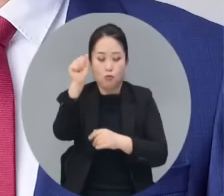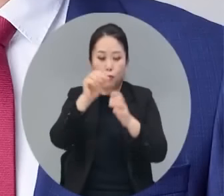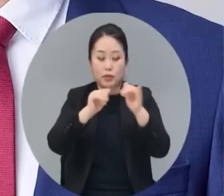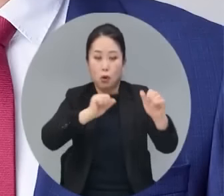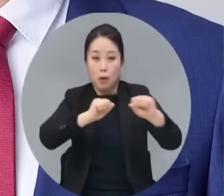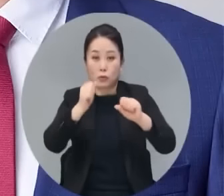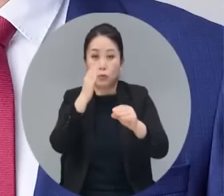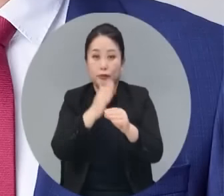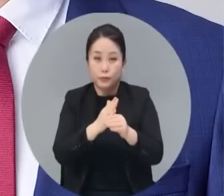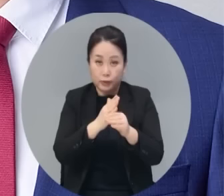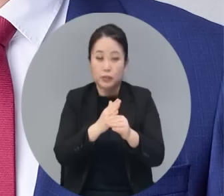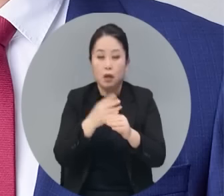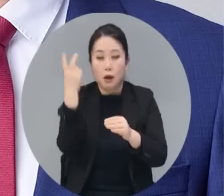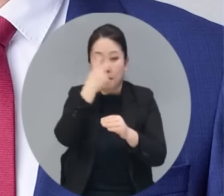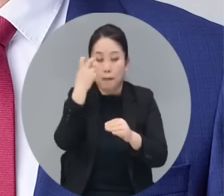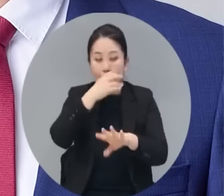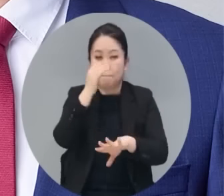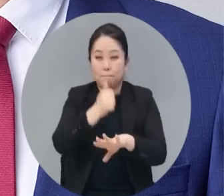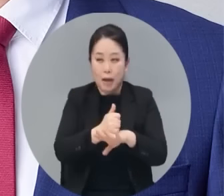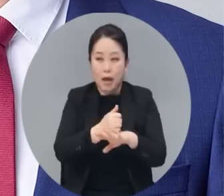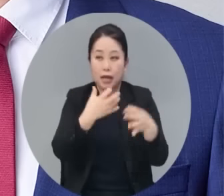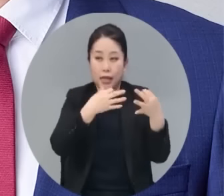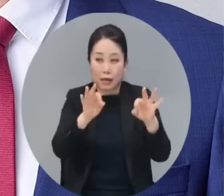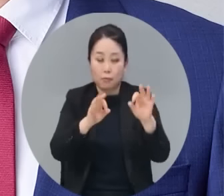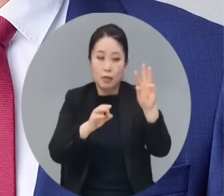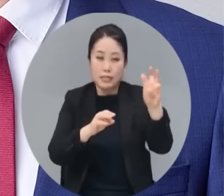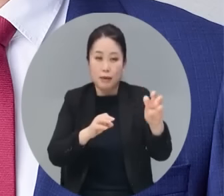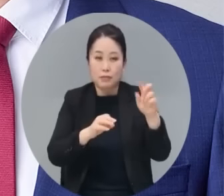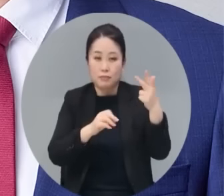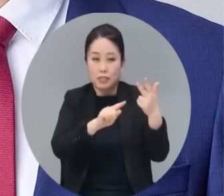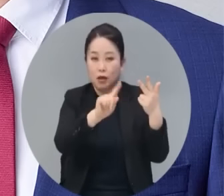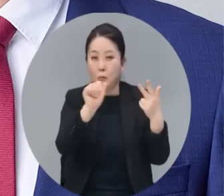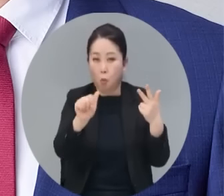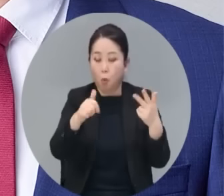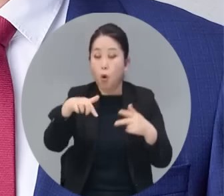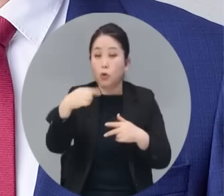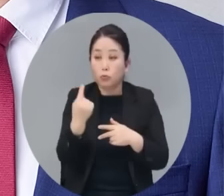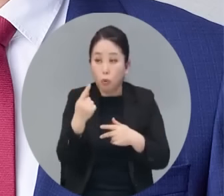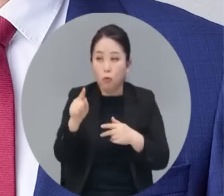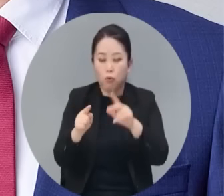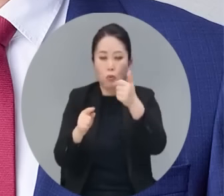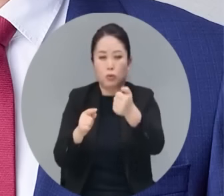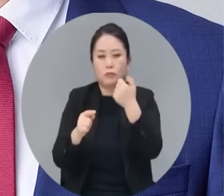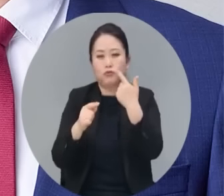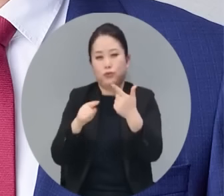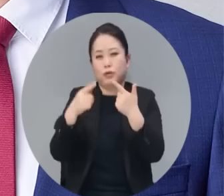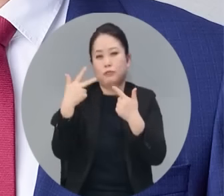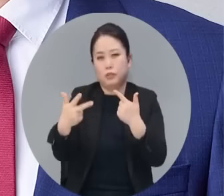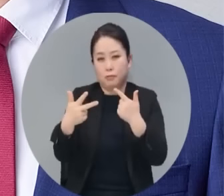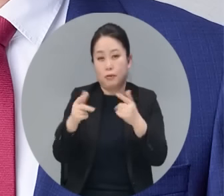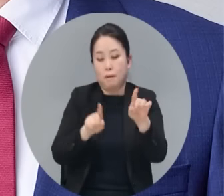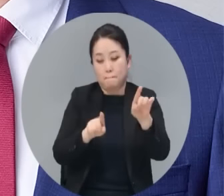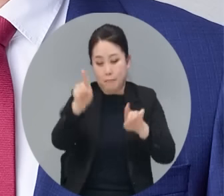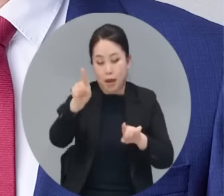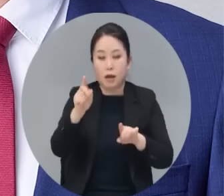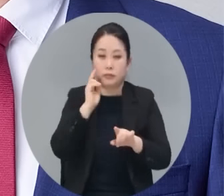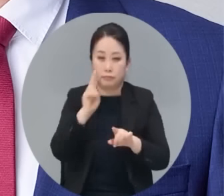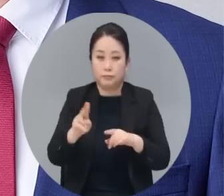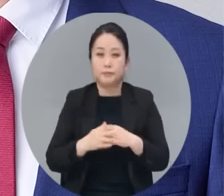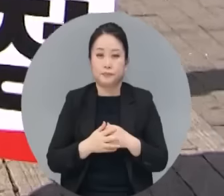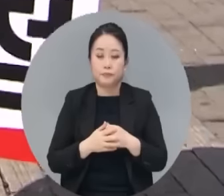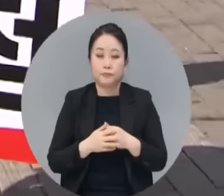김 후보가 37.5% 노후보가 56.7% 나타나 19. 2% 포인트의 격차를